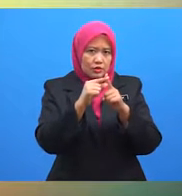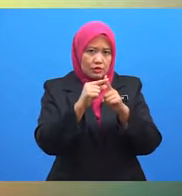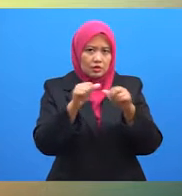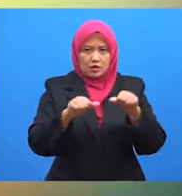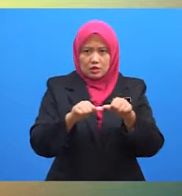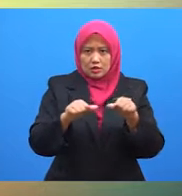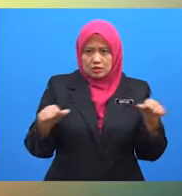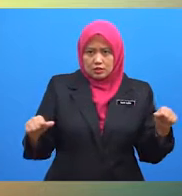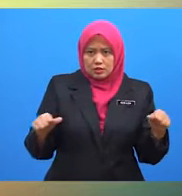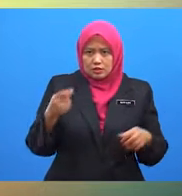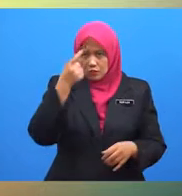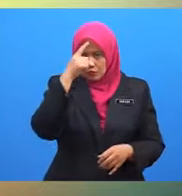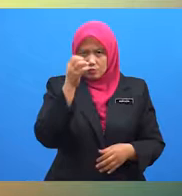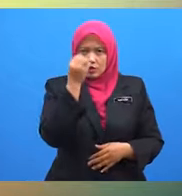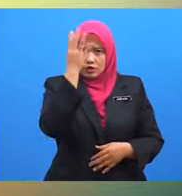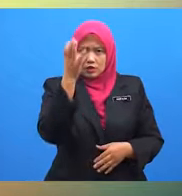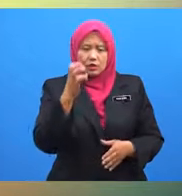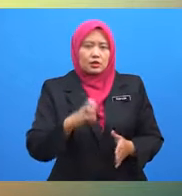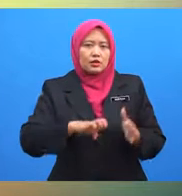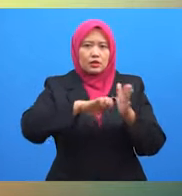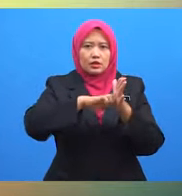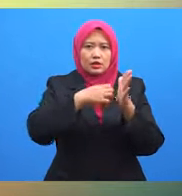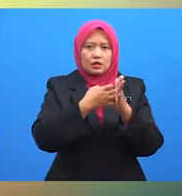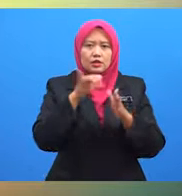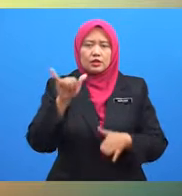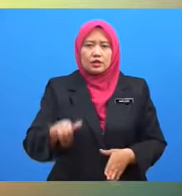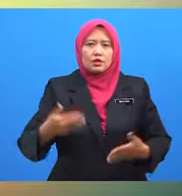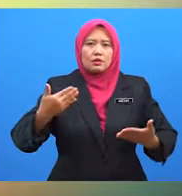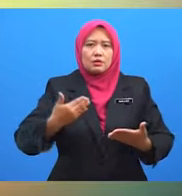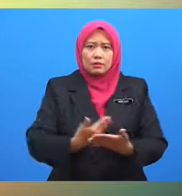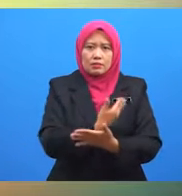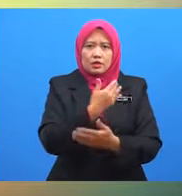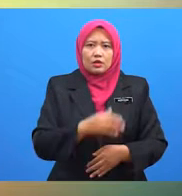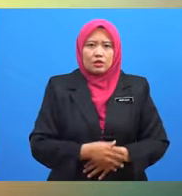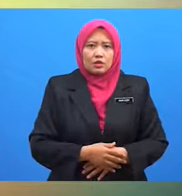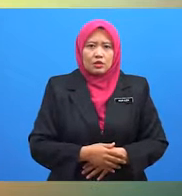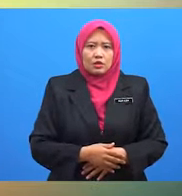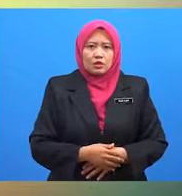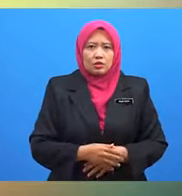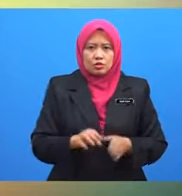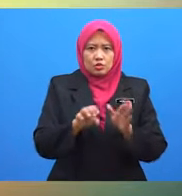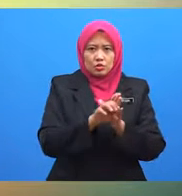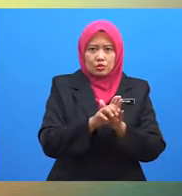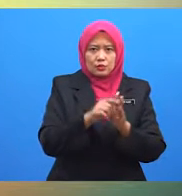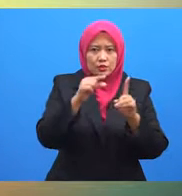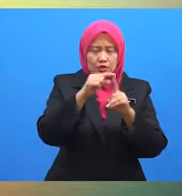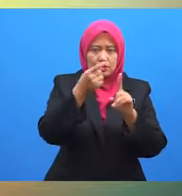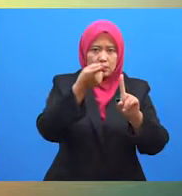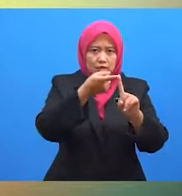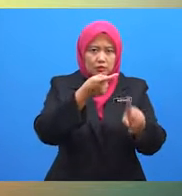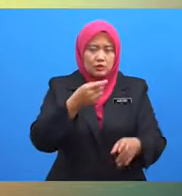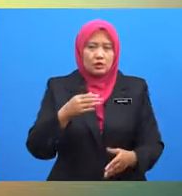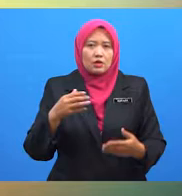menyatakan pengertian yang baharu. Perkataan daripada bahasa Cina,